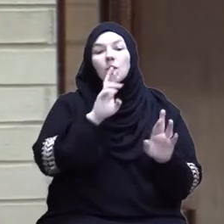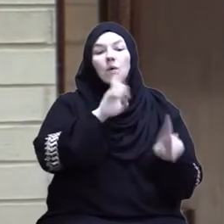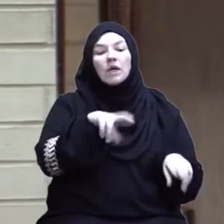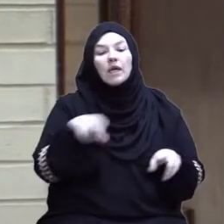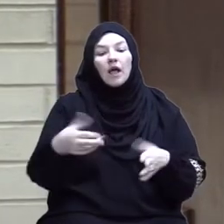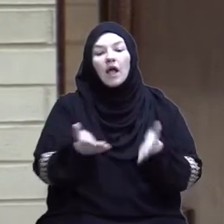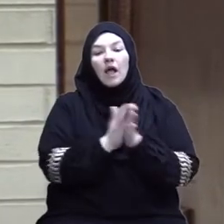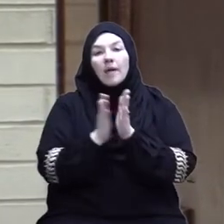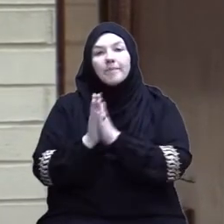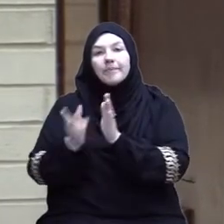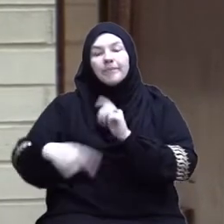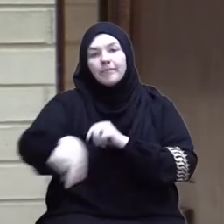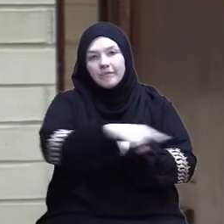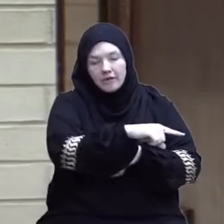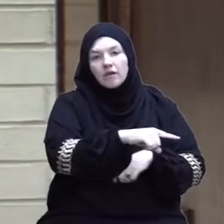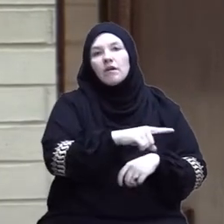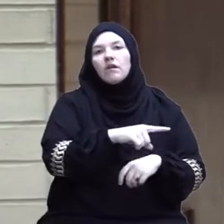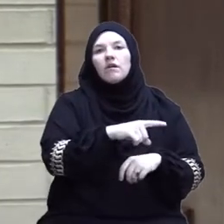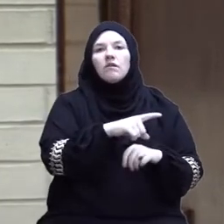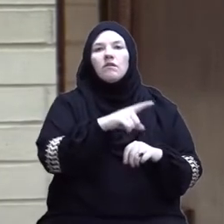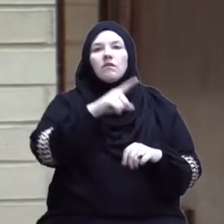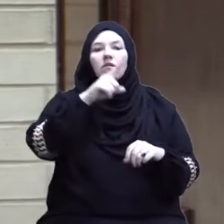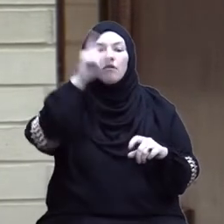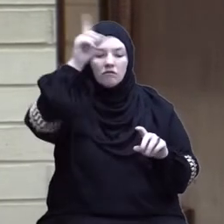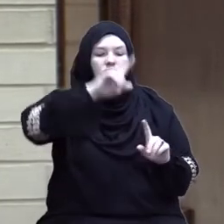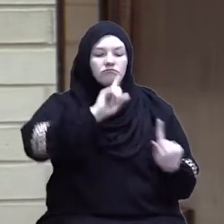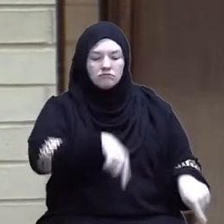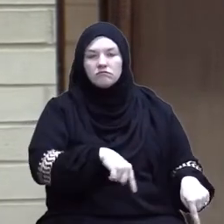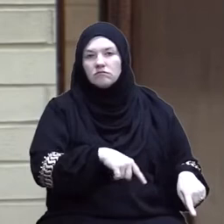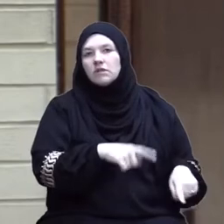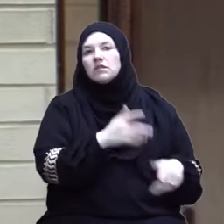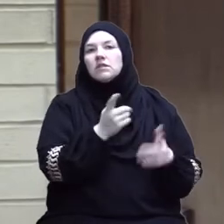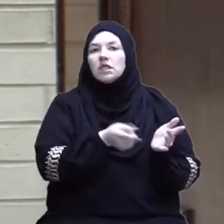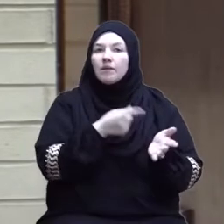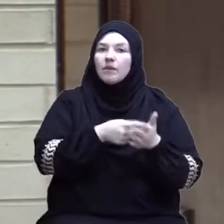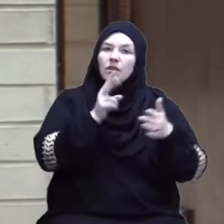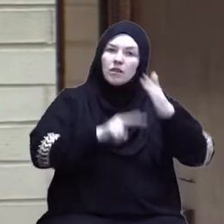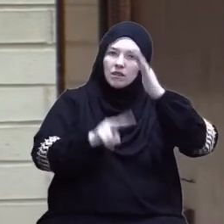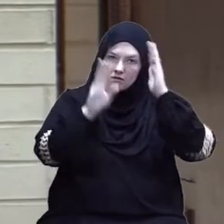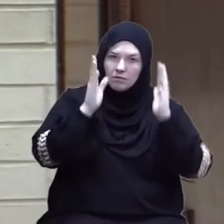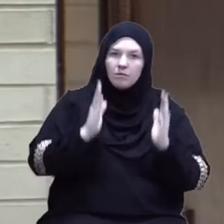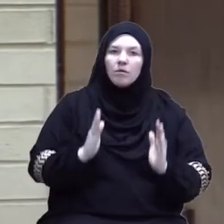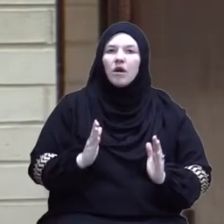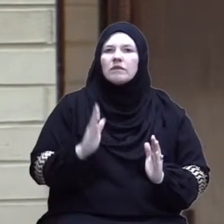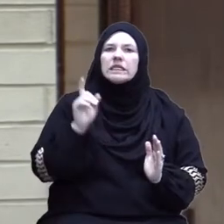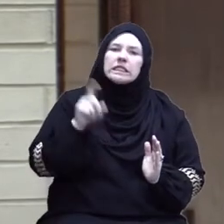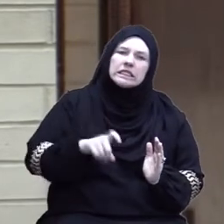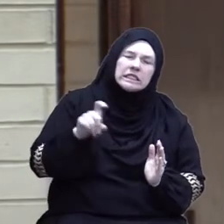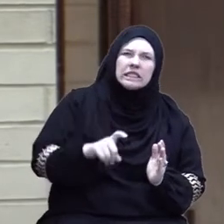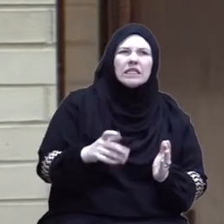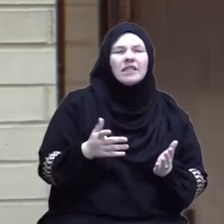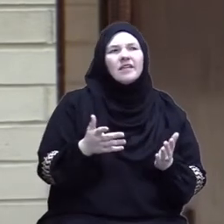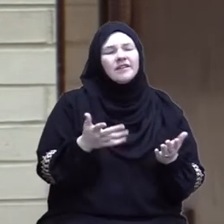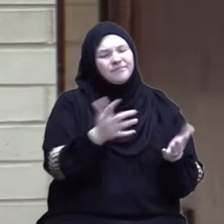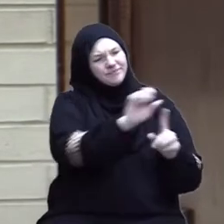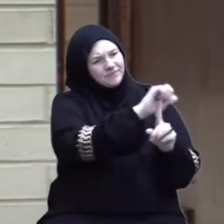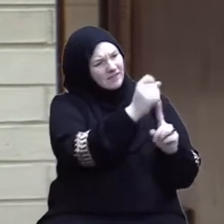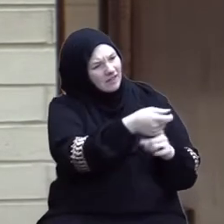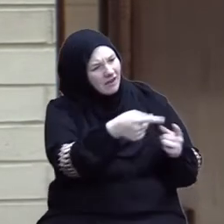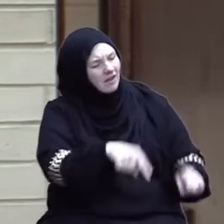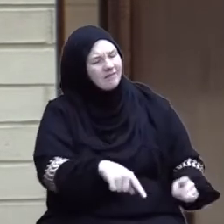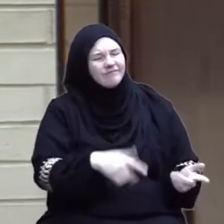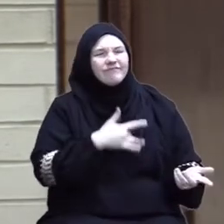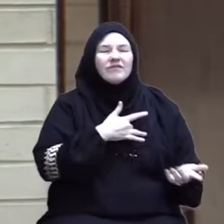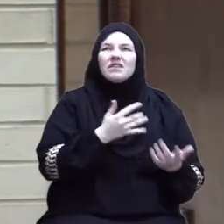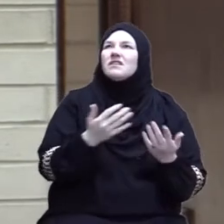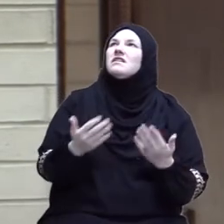the community. Some came as a response to something the Prophet ﷺ needed answer for. Some